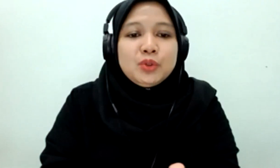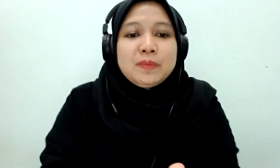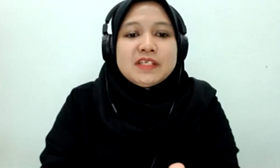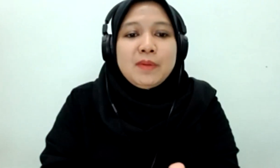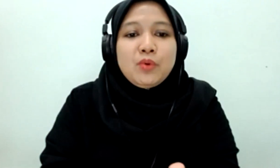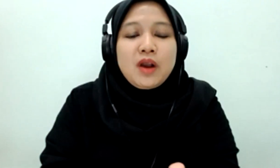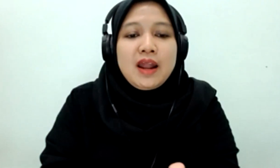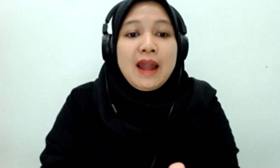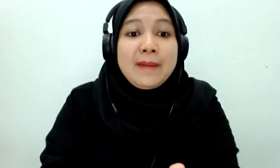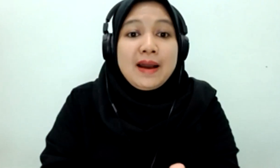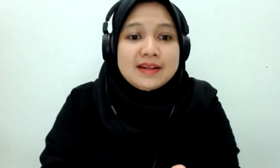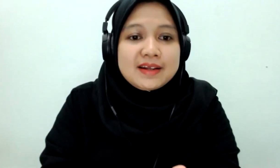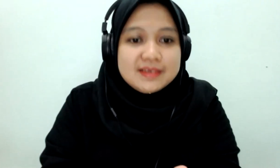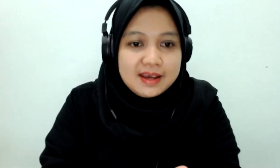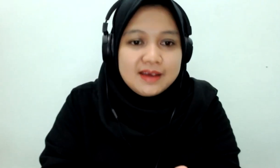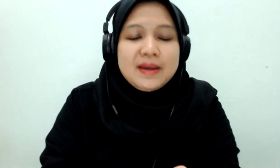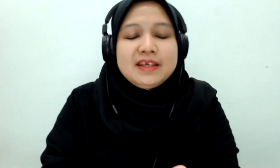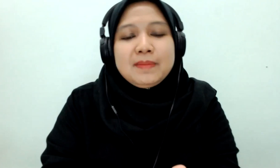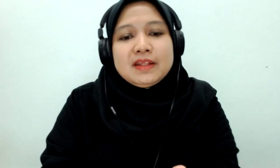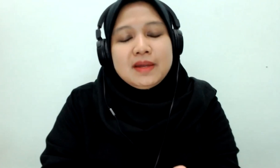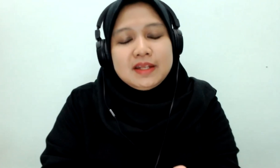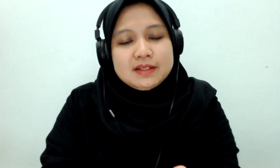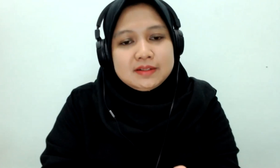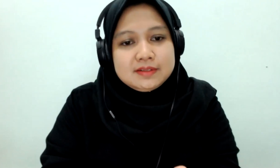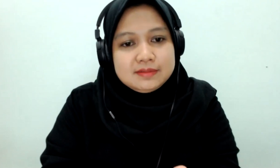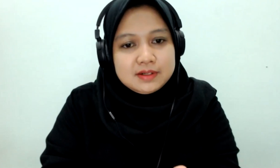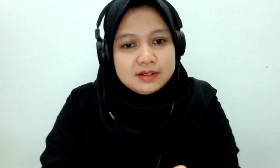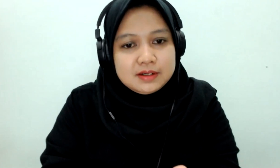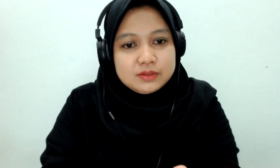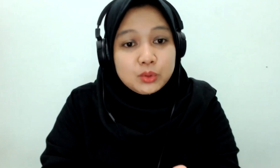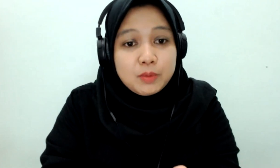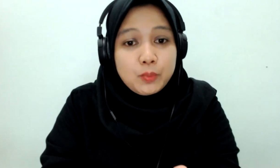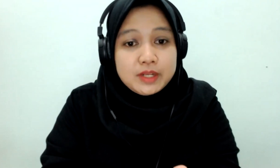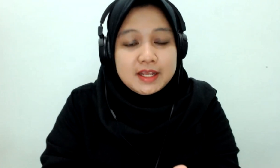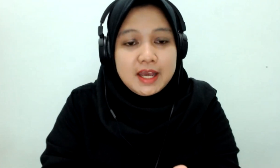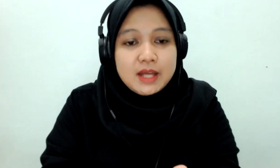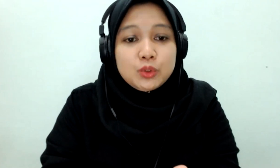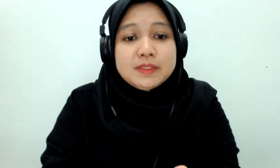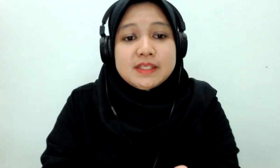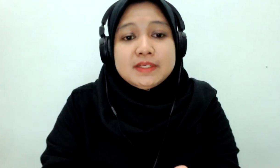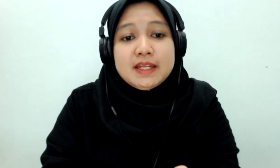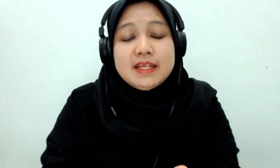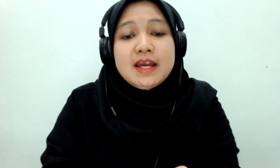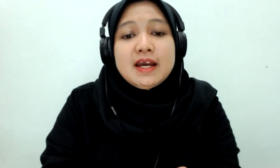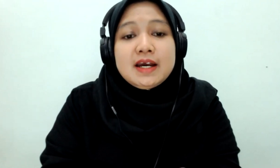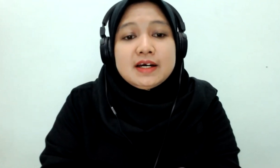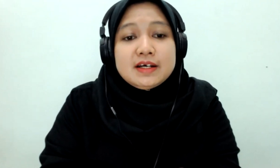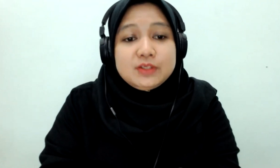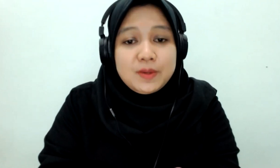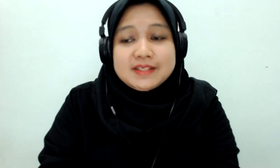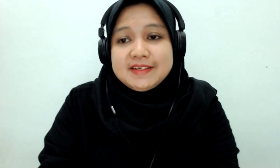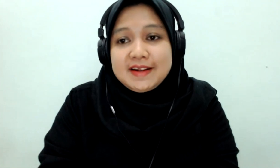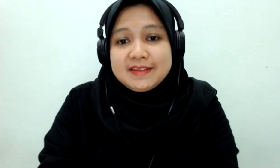untuk bisa membuka lapangan kerja bagi teman-teman yang tuli maupun yang dengar untuk bisa menjadi